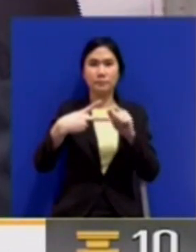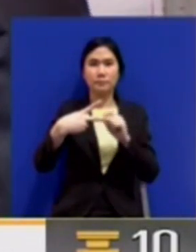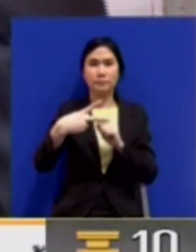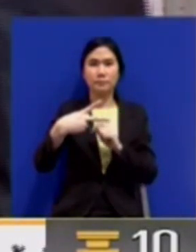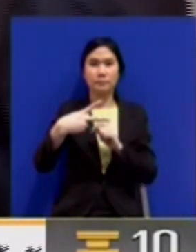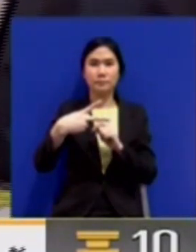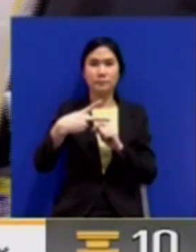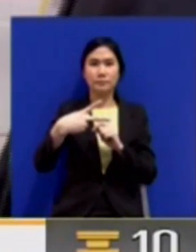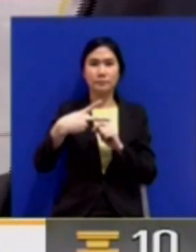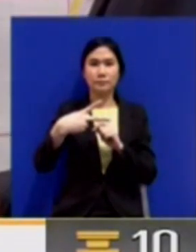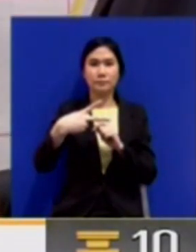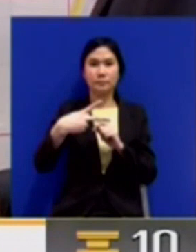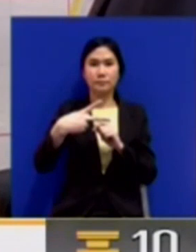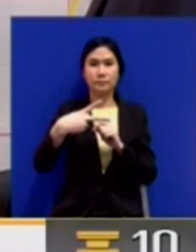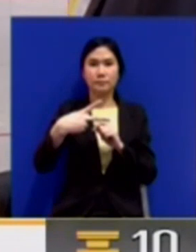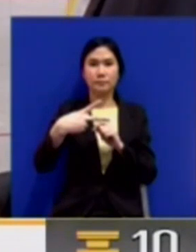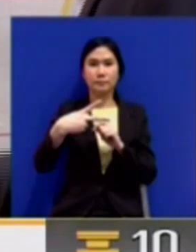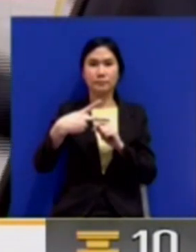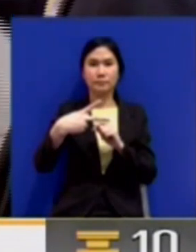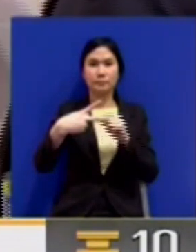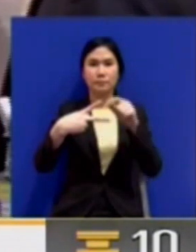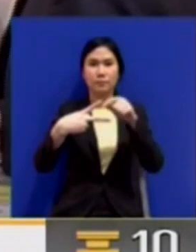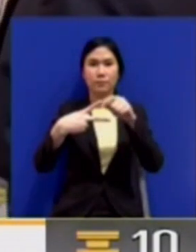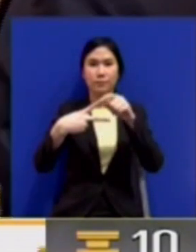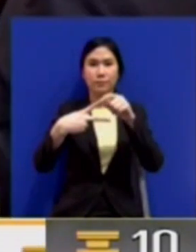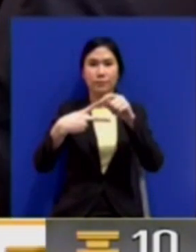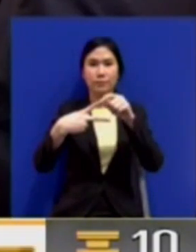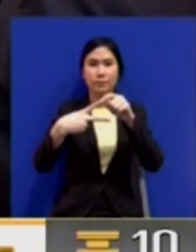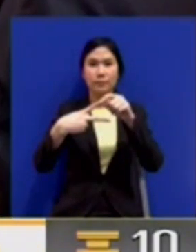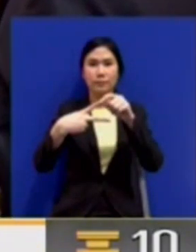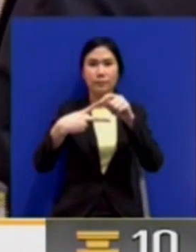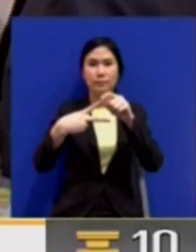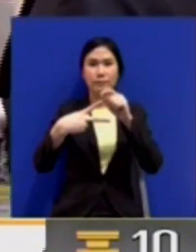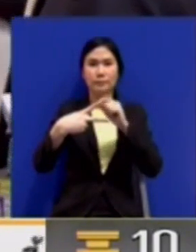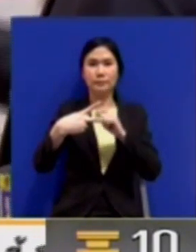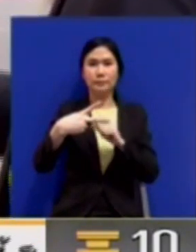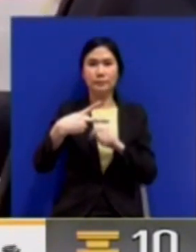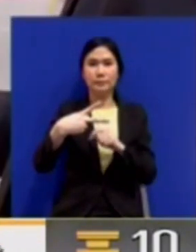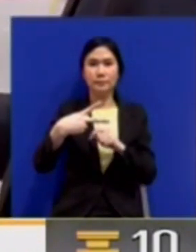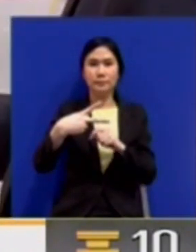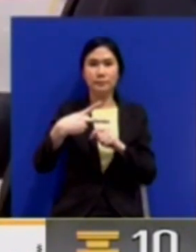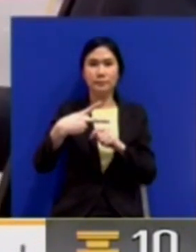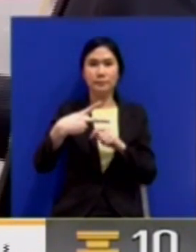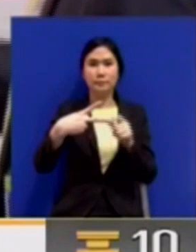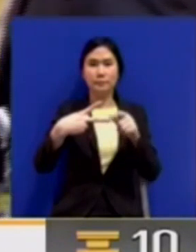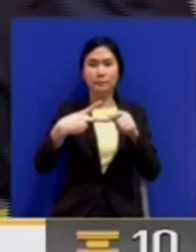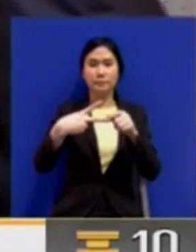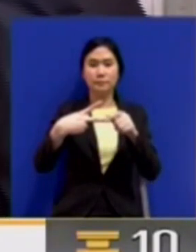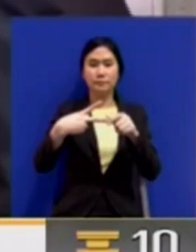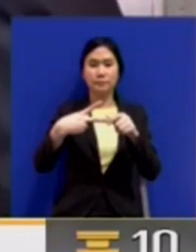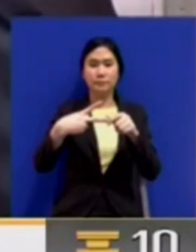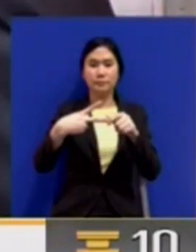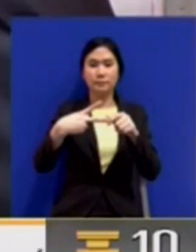ายก็ไม่ต้องชี้ก็ได้ปล่อยลงเลงๆไปถ้าพูดมากก็ให้รปภ.ลากตัวออกไปนี่เป็นต้นนะครับเพราะว่